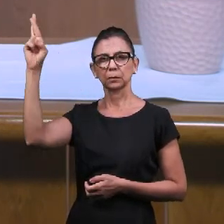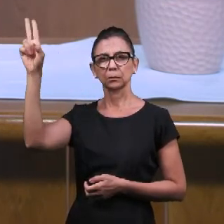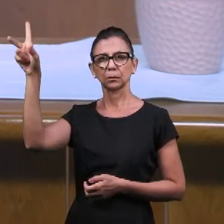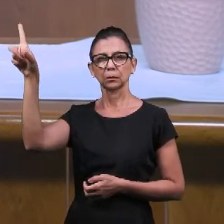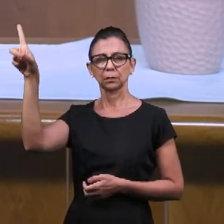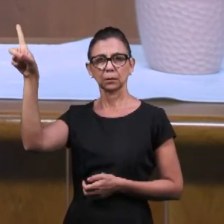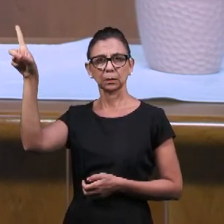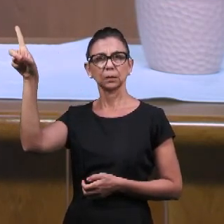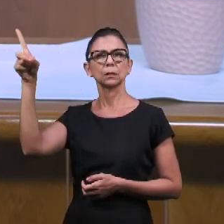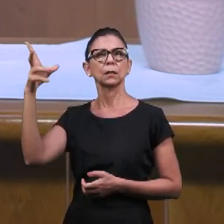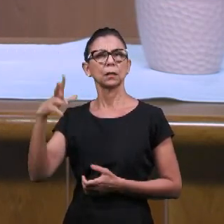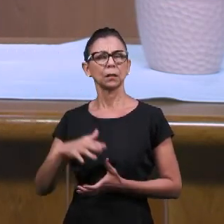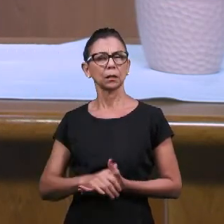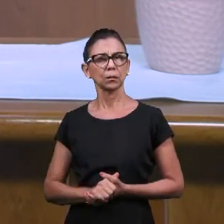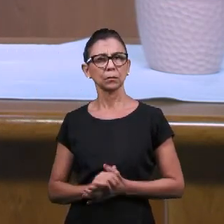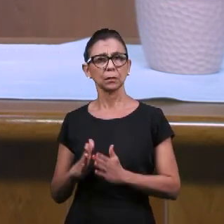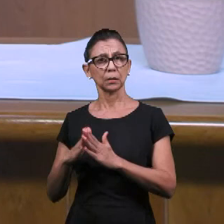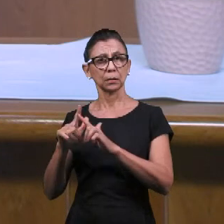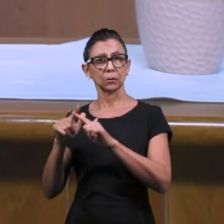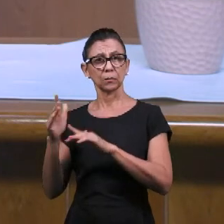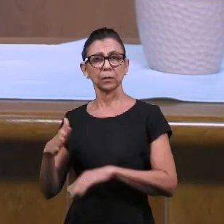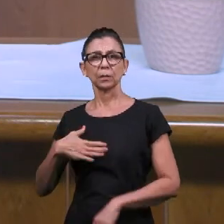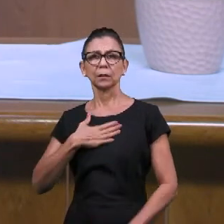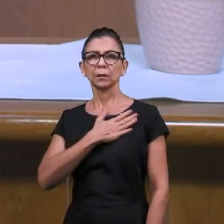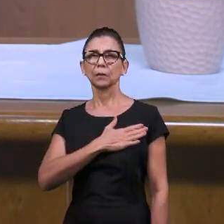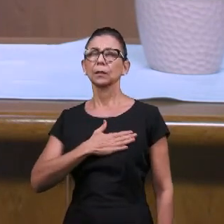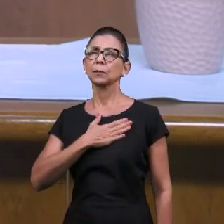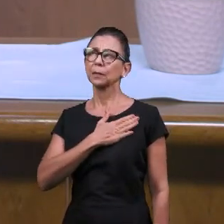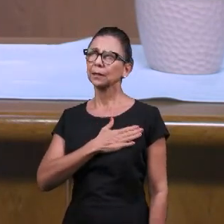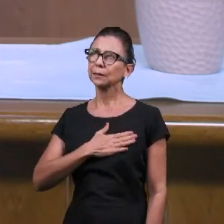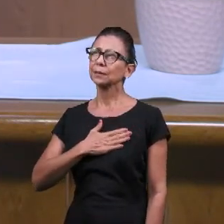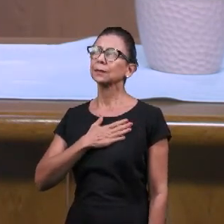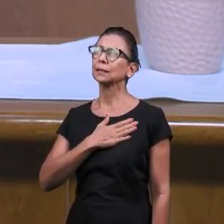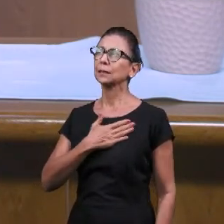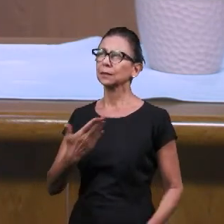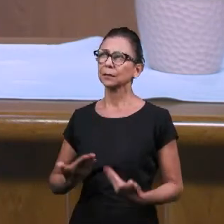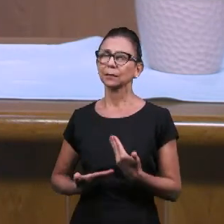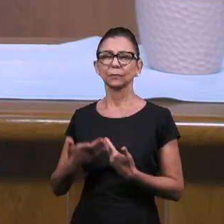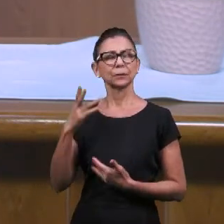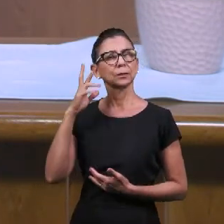не отвергла Господа, она любит Господа своего.